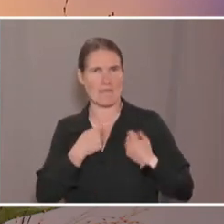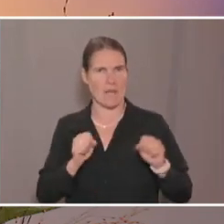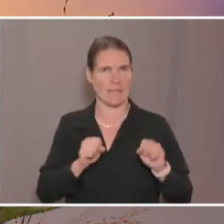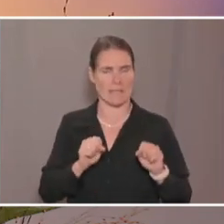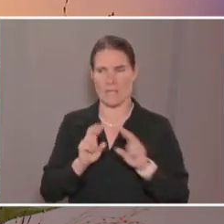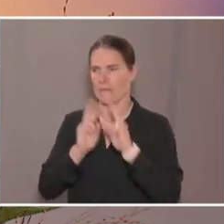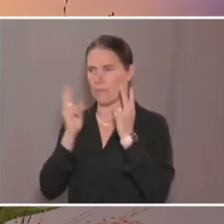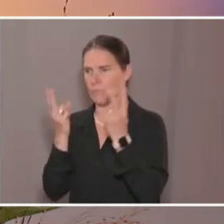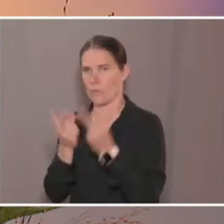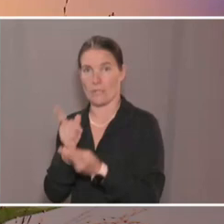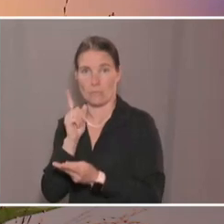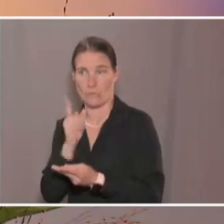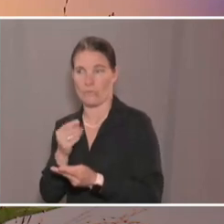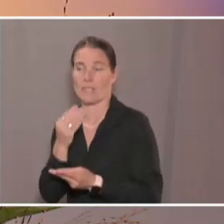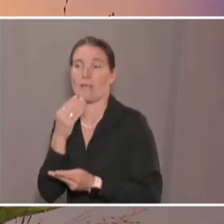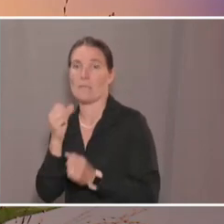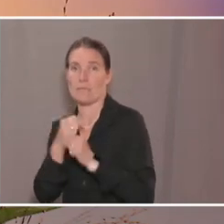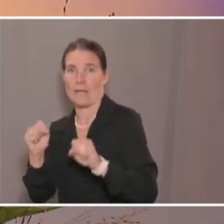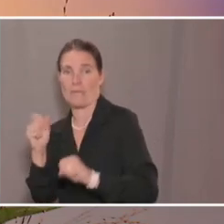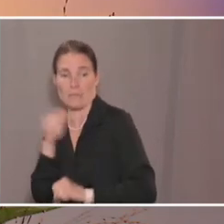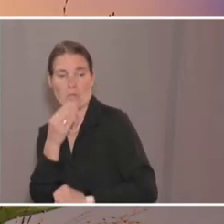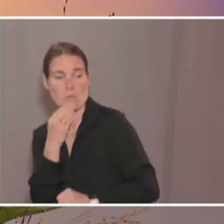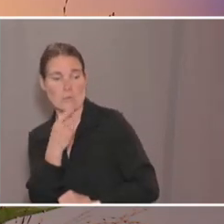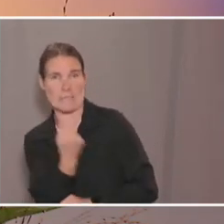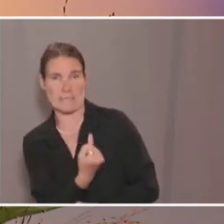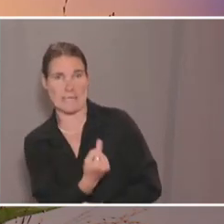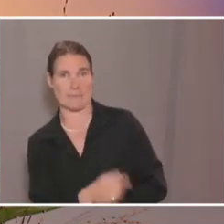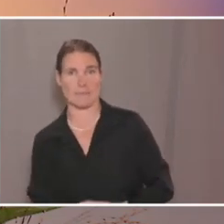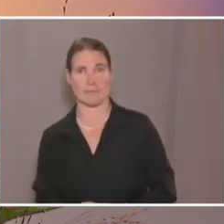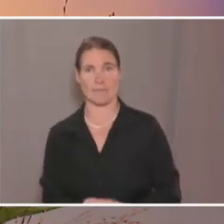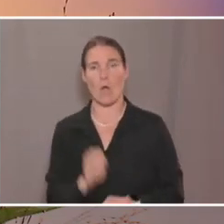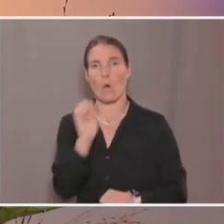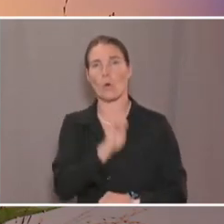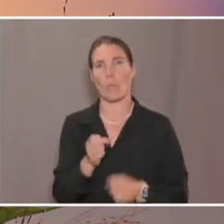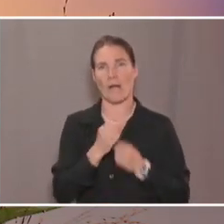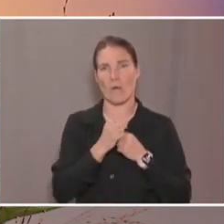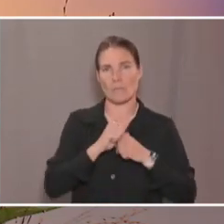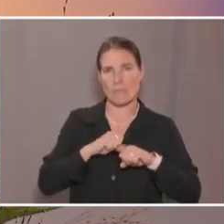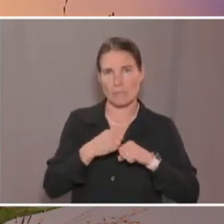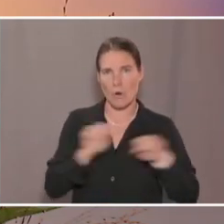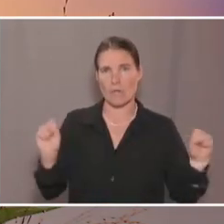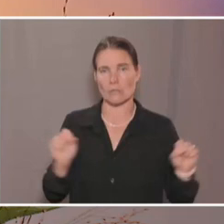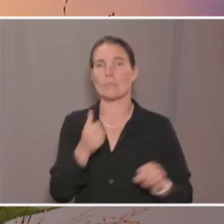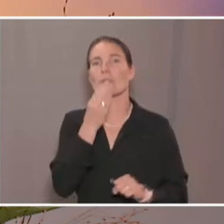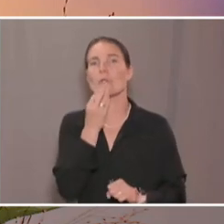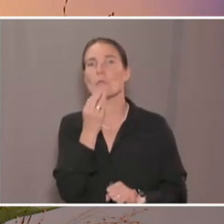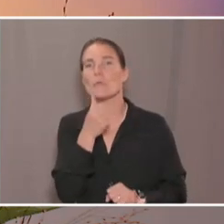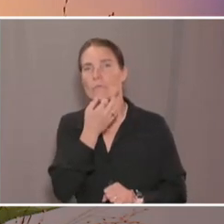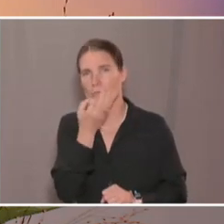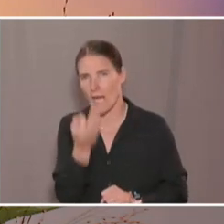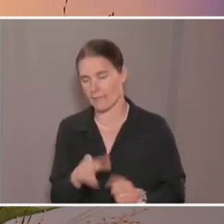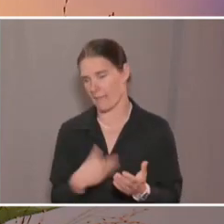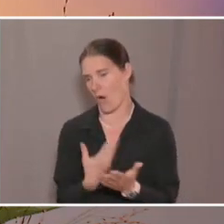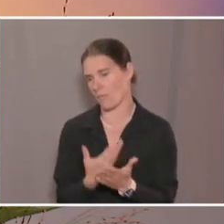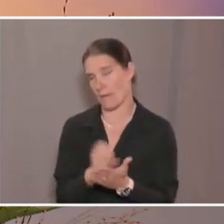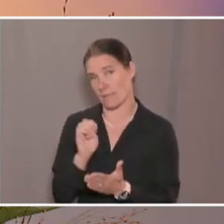übrig, als sich vom Juden zu befreien. Europa ist aufgebrochen, um die Judenfrage als Aufgabe der